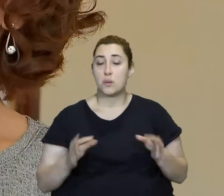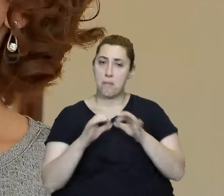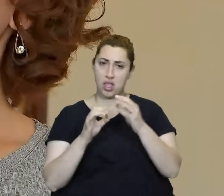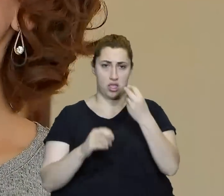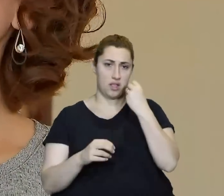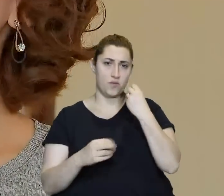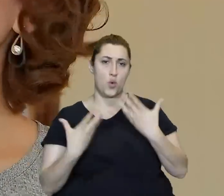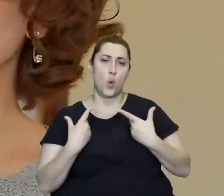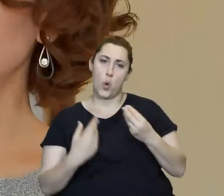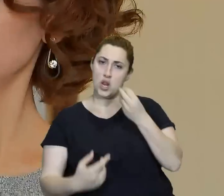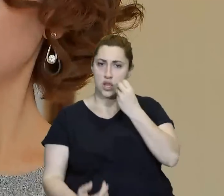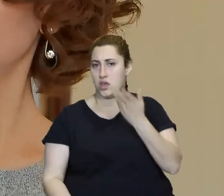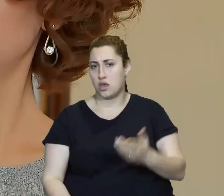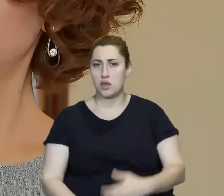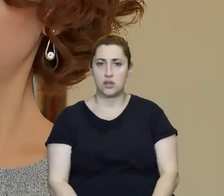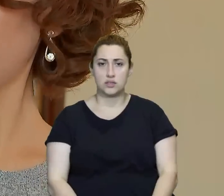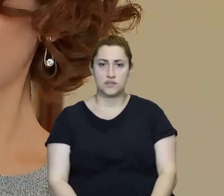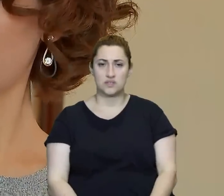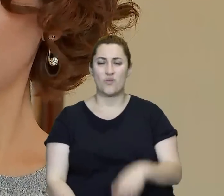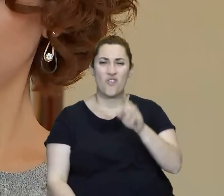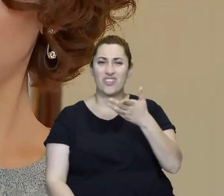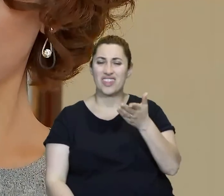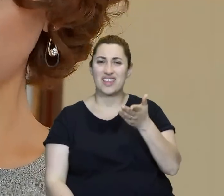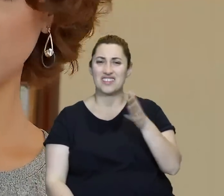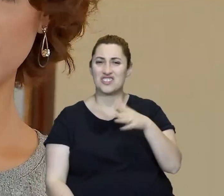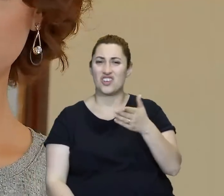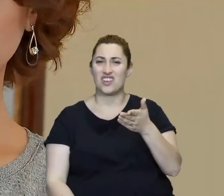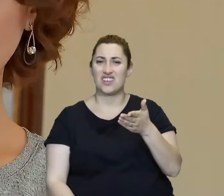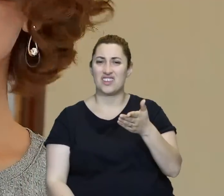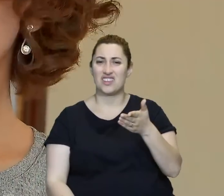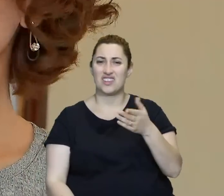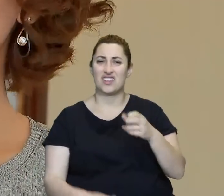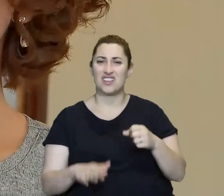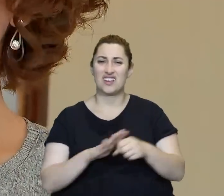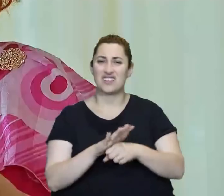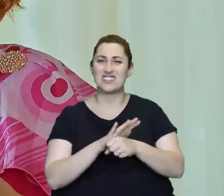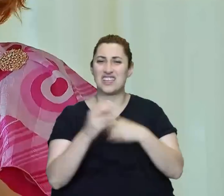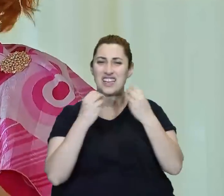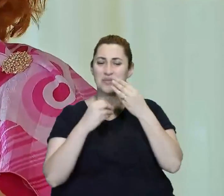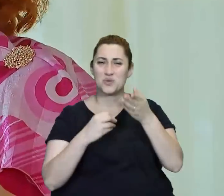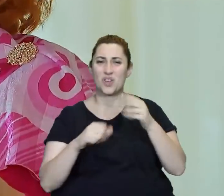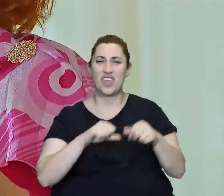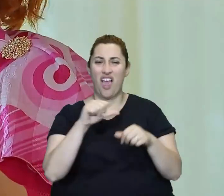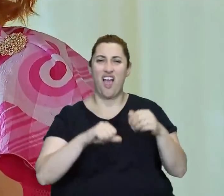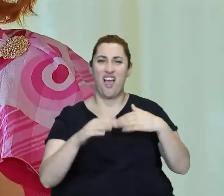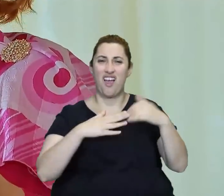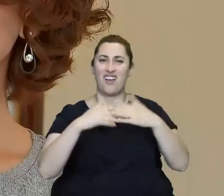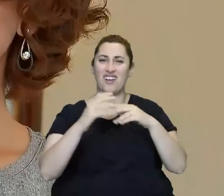Mantı da yiyin, yoğurt da yiyin. Neydi o şey? Kayseri şeysi. Şu yağlı